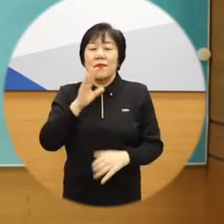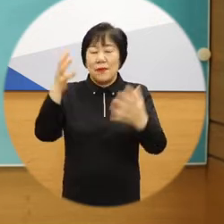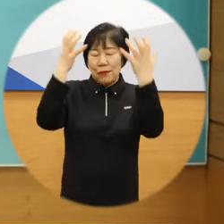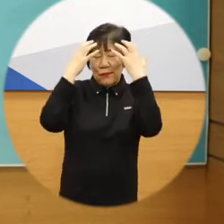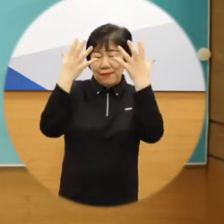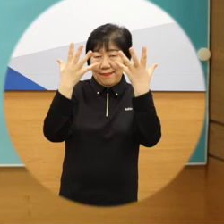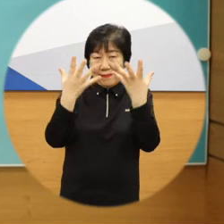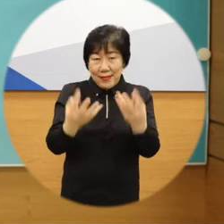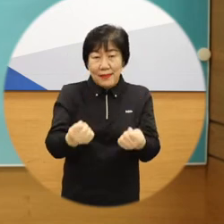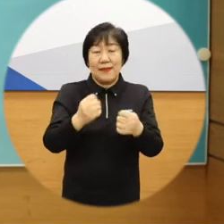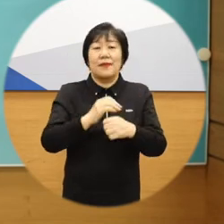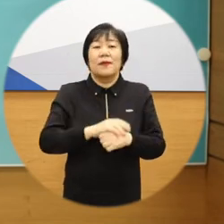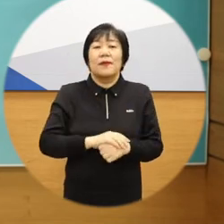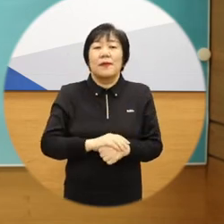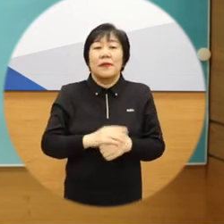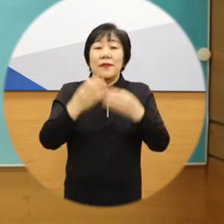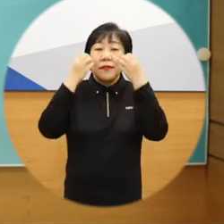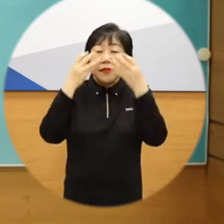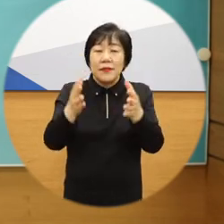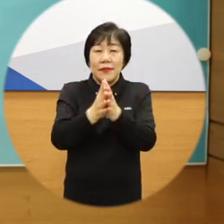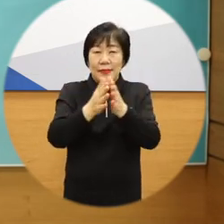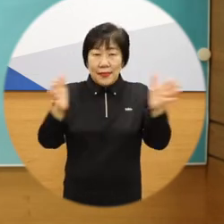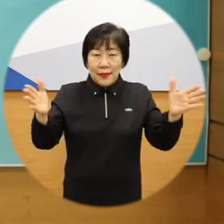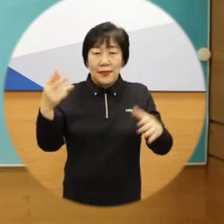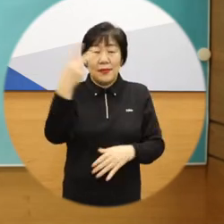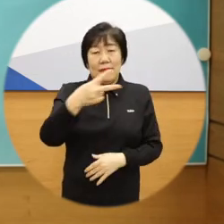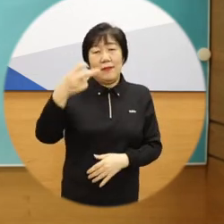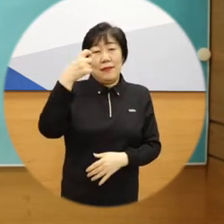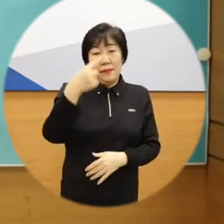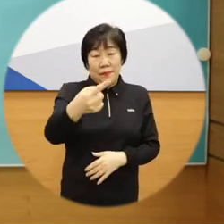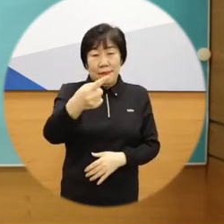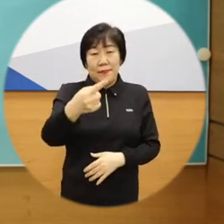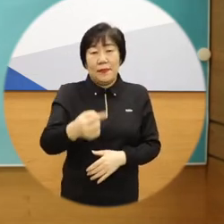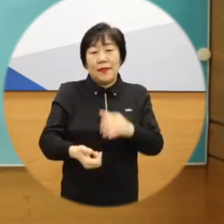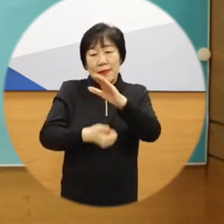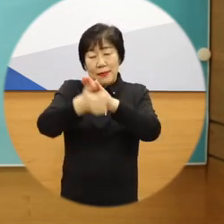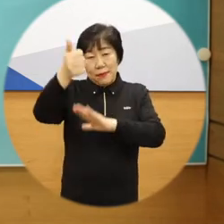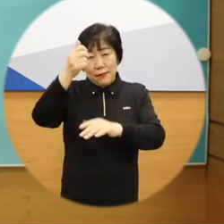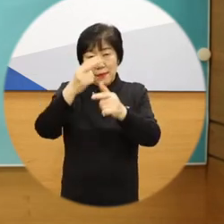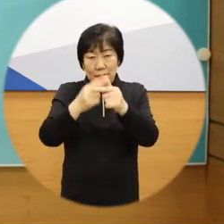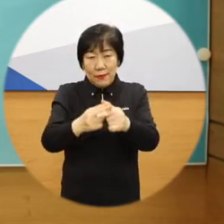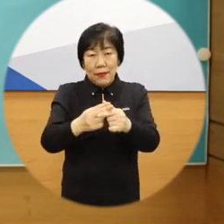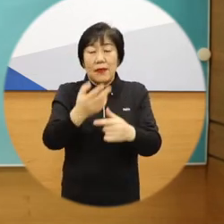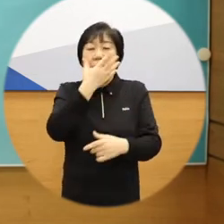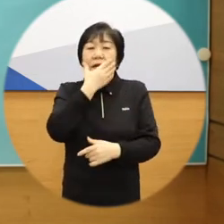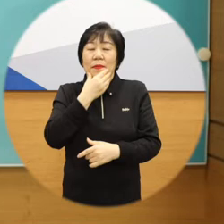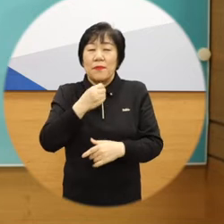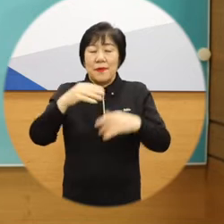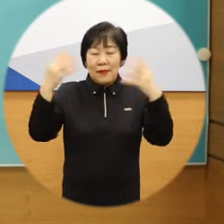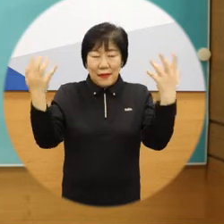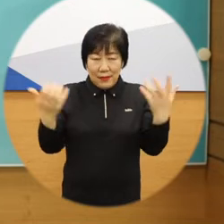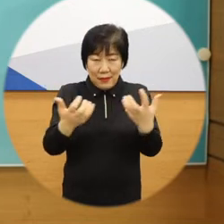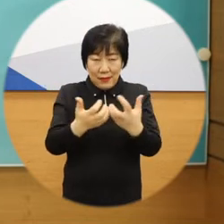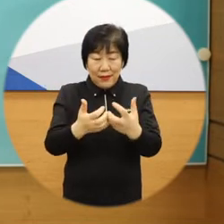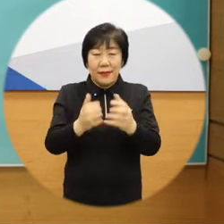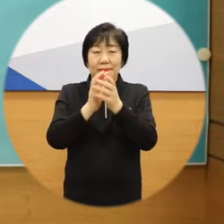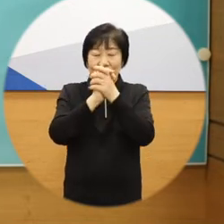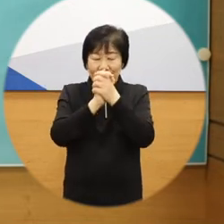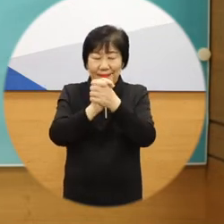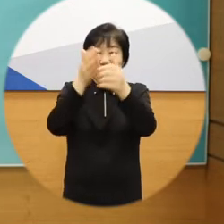많으셨고, 새롭게 시작하는 2021년에는 희망과 행복만 가득하시길